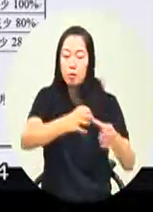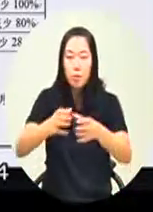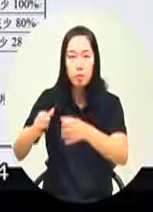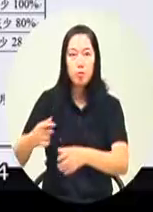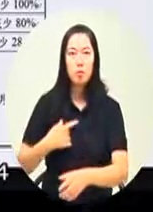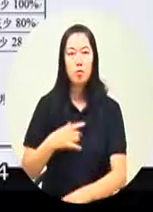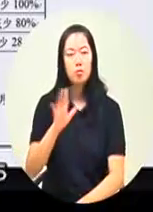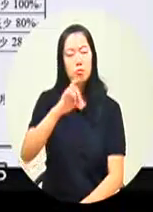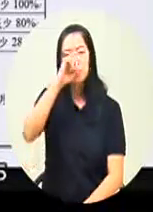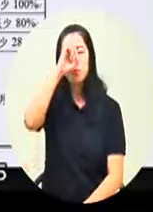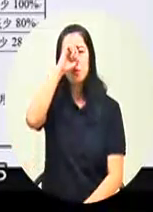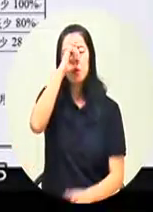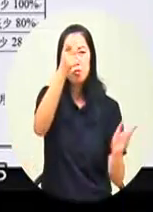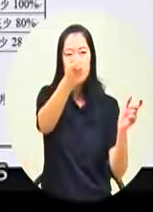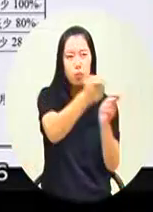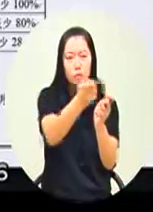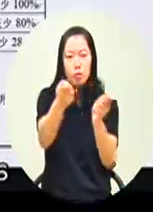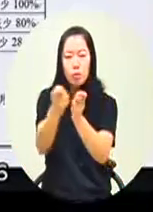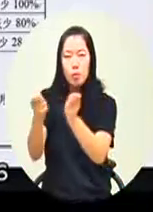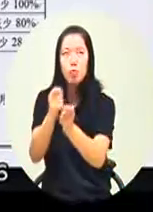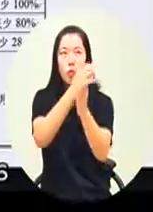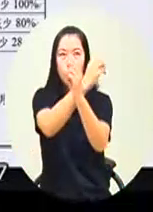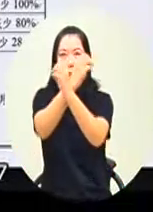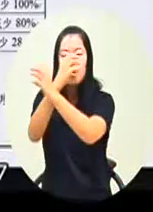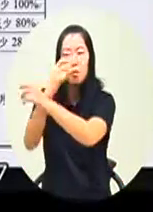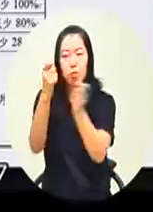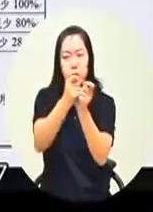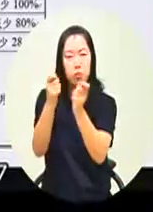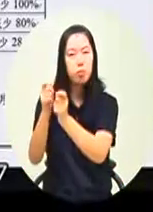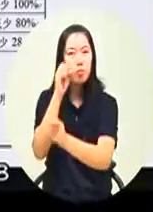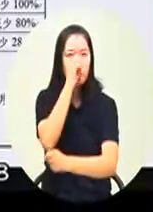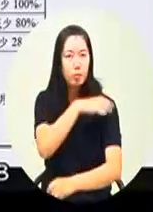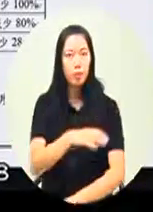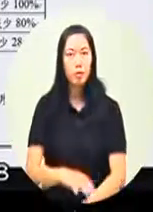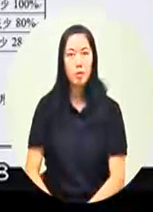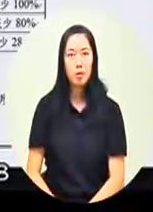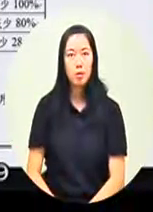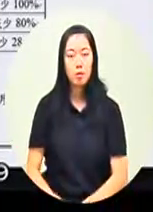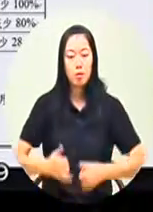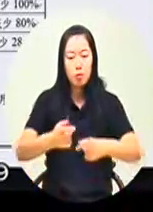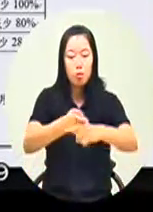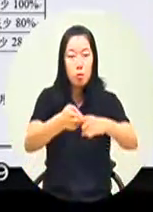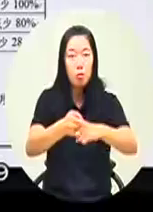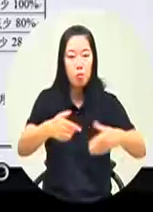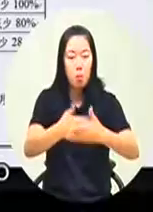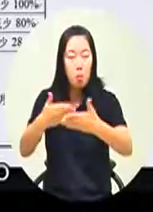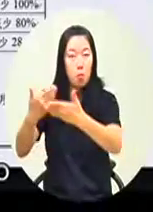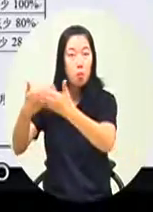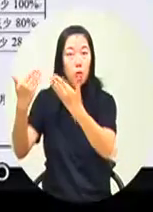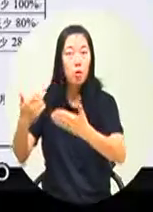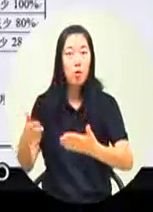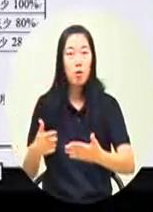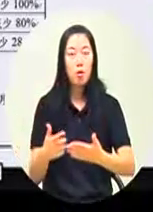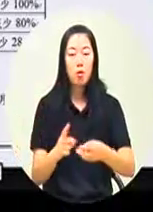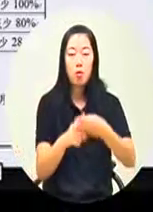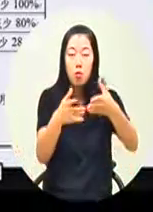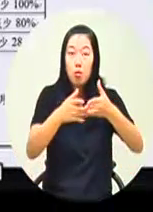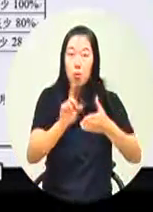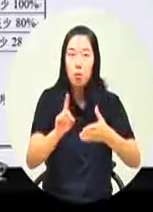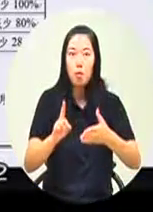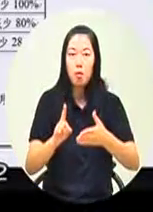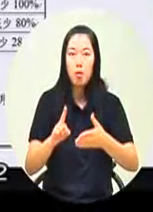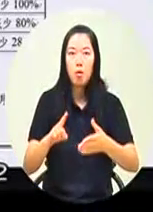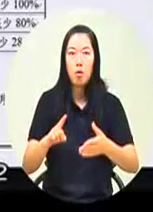们不希望有太多太近，有太多的红绿灯，那事实上很多的那个路口的车祸其实最主要是大家都没有慢下